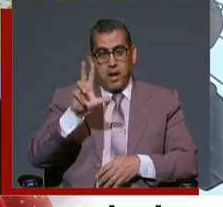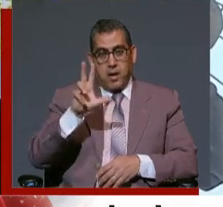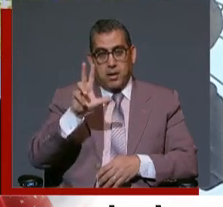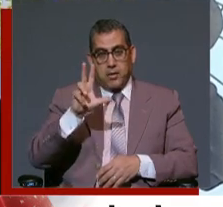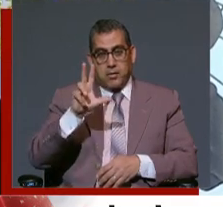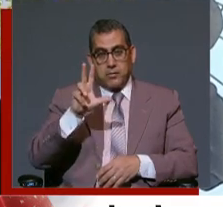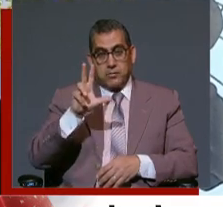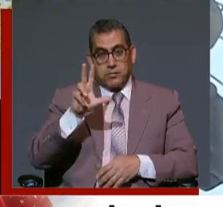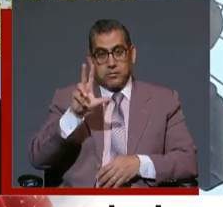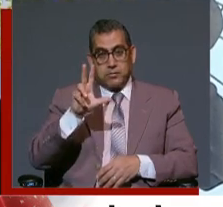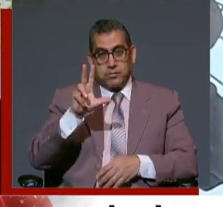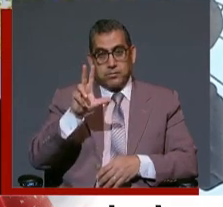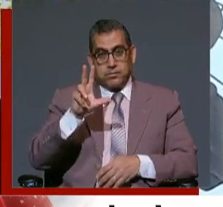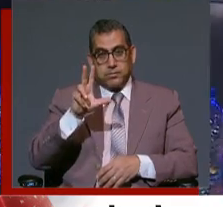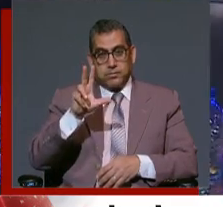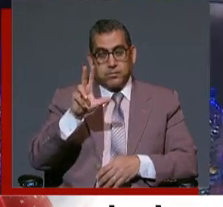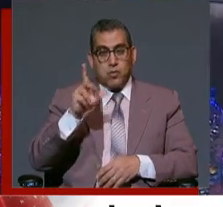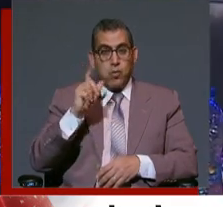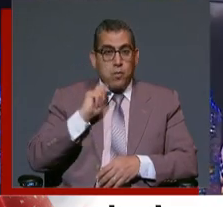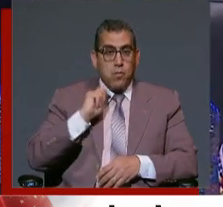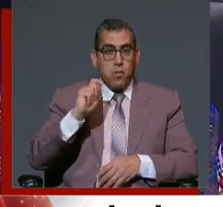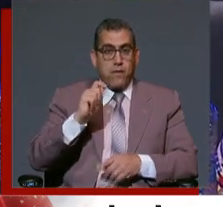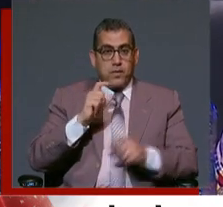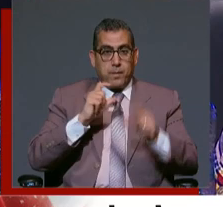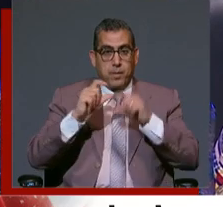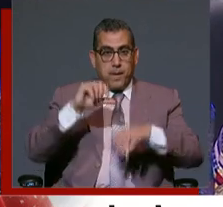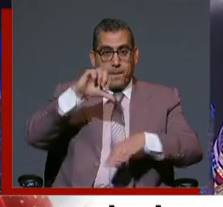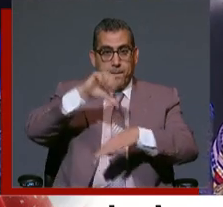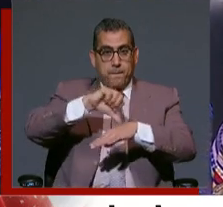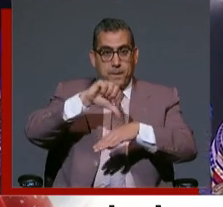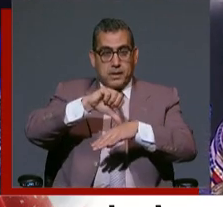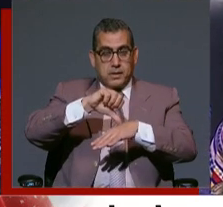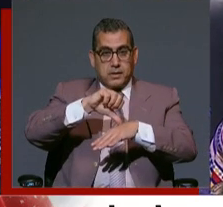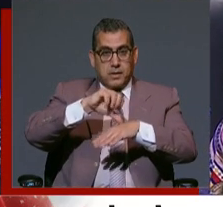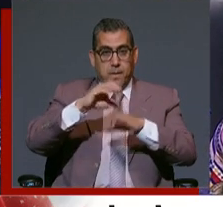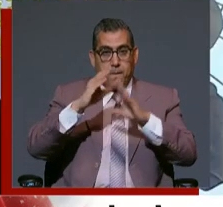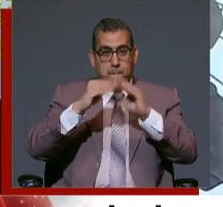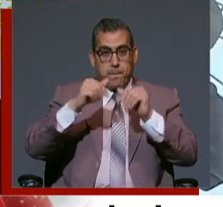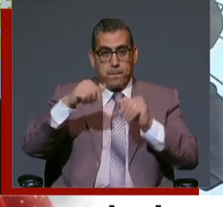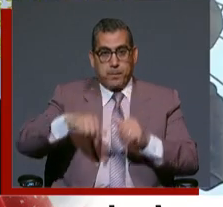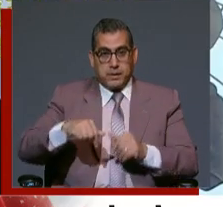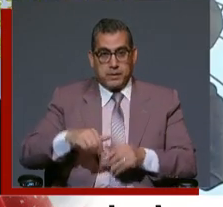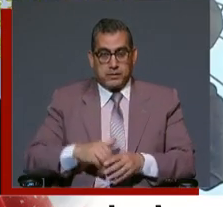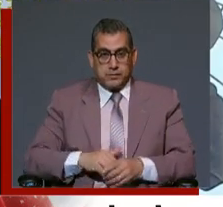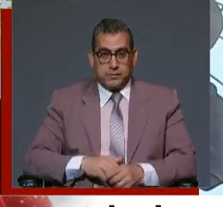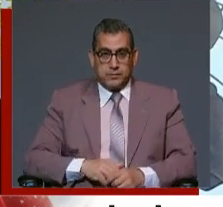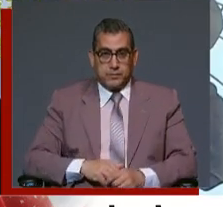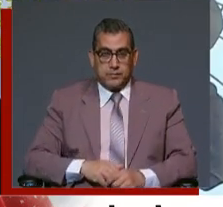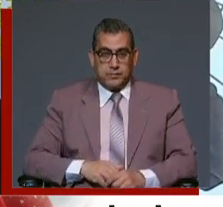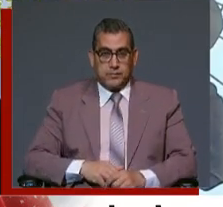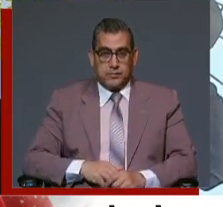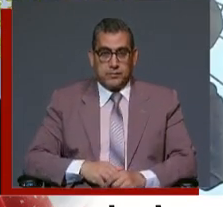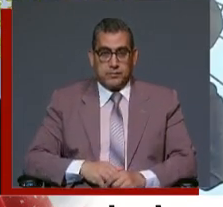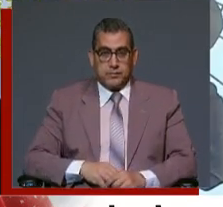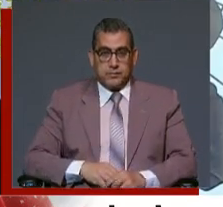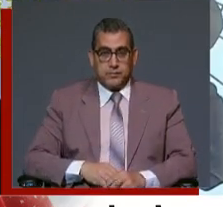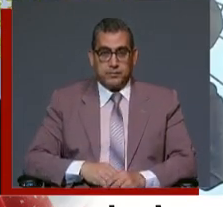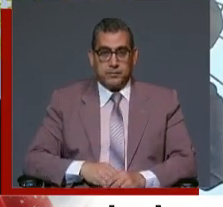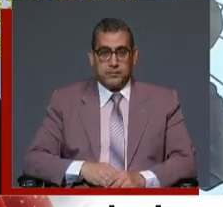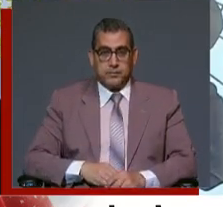عن محافظ البنك المركزي لجمهورية مصر العربية.